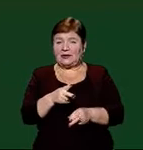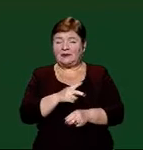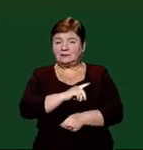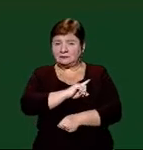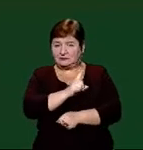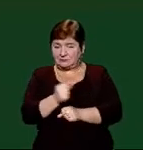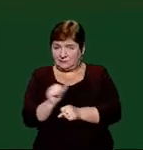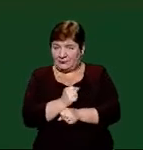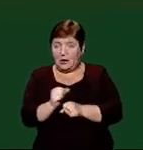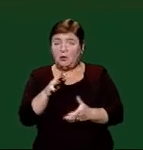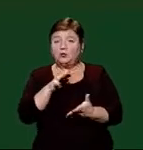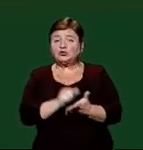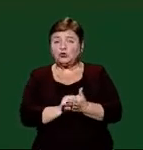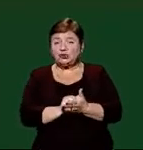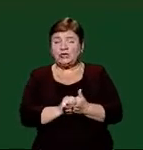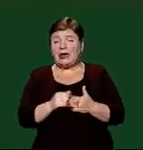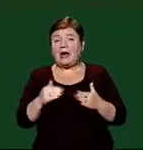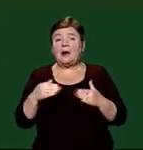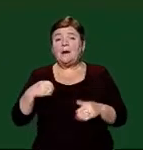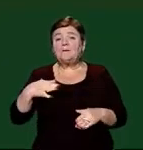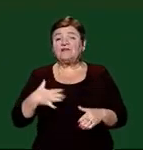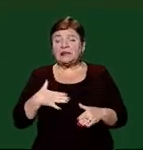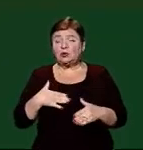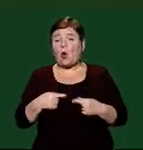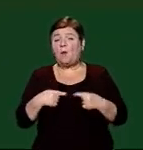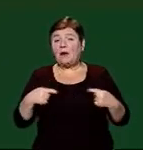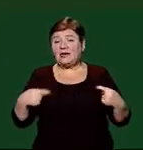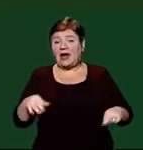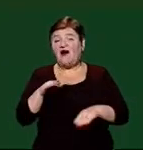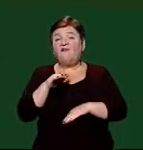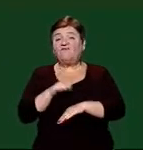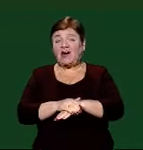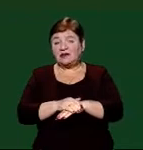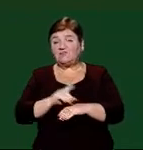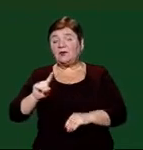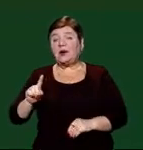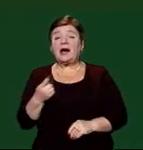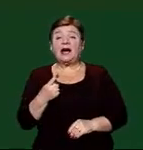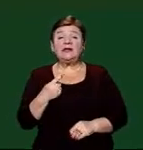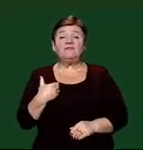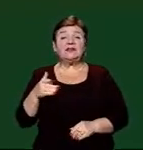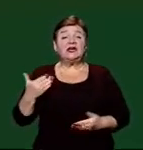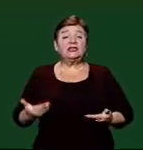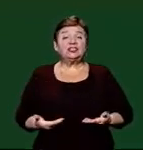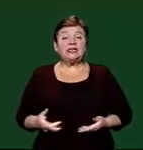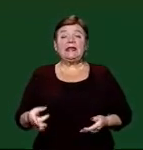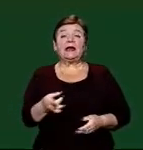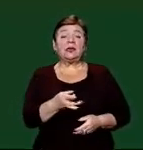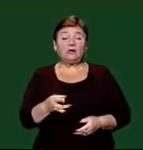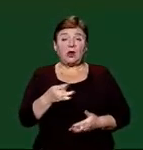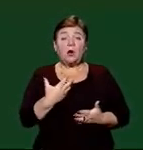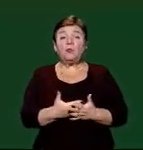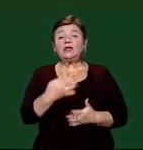фізичною розправою та пошкодженням приватного майна. Правоохоронці здокументували факт вимагання рекетирами від мешканця регіону